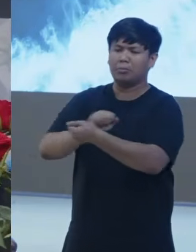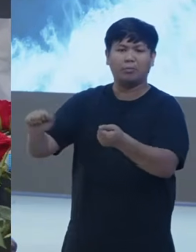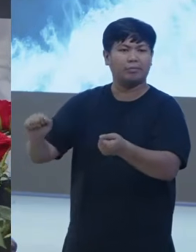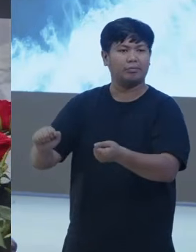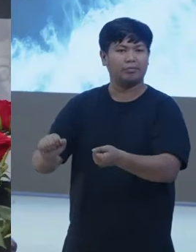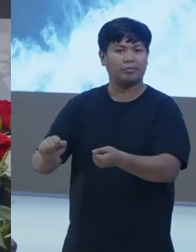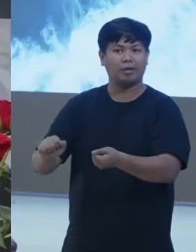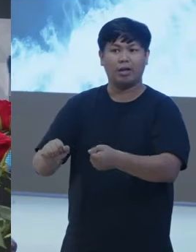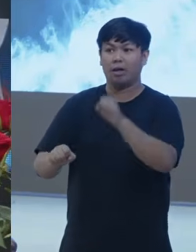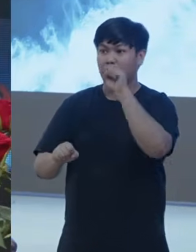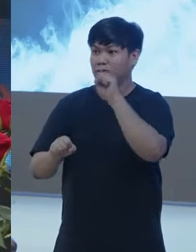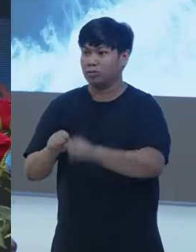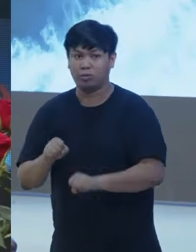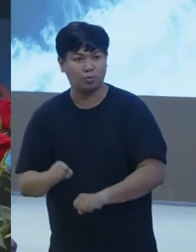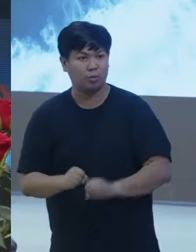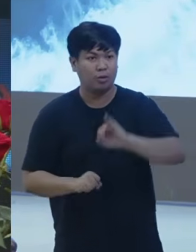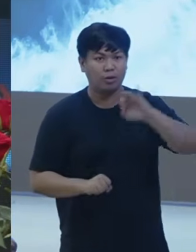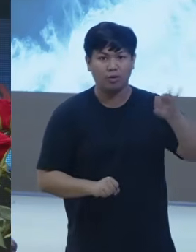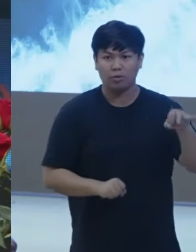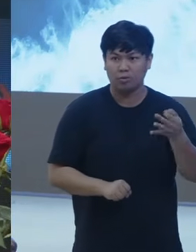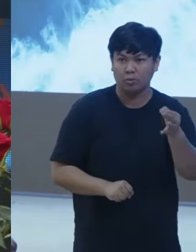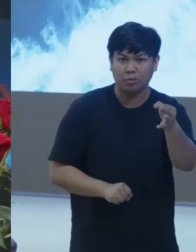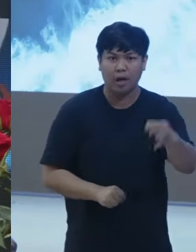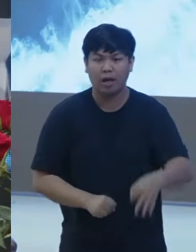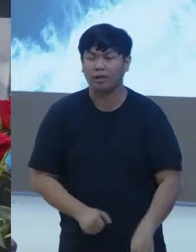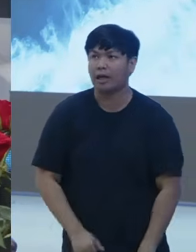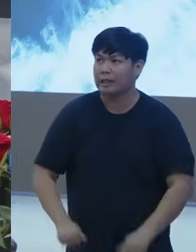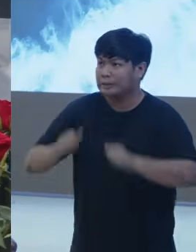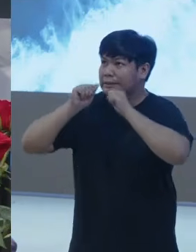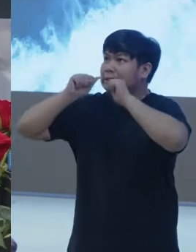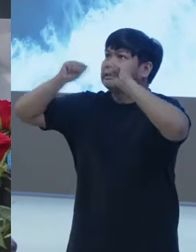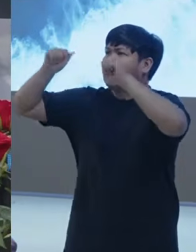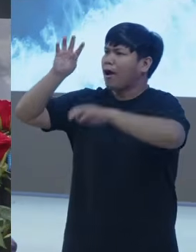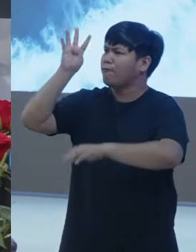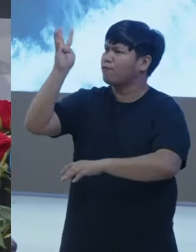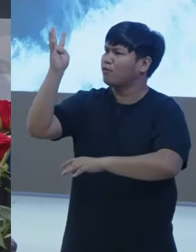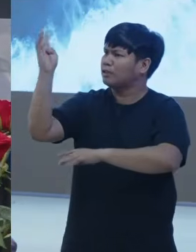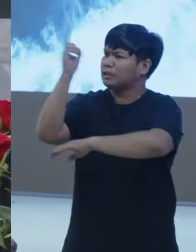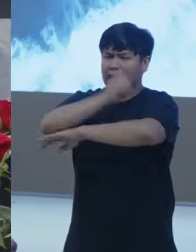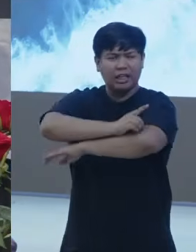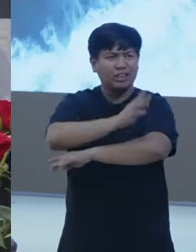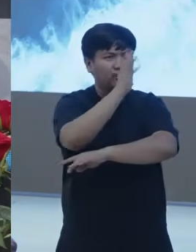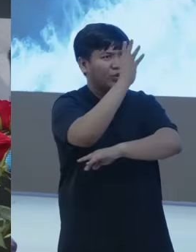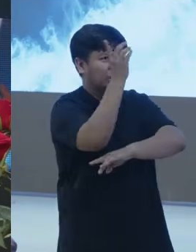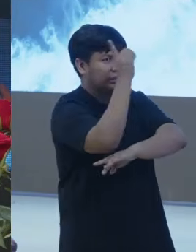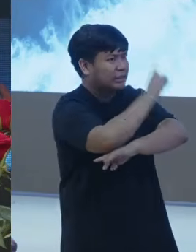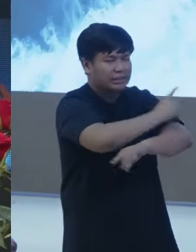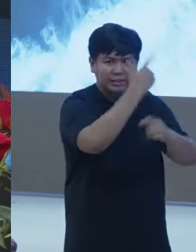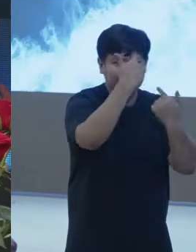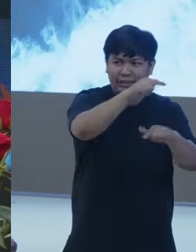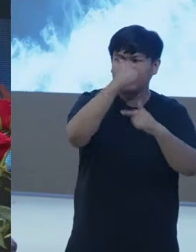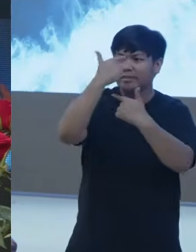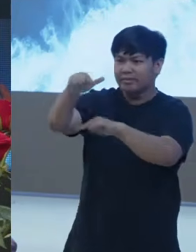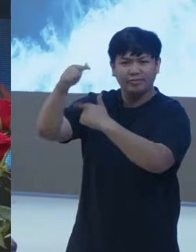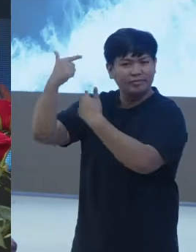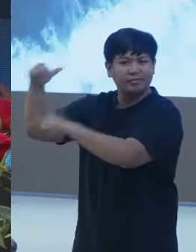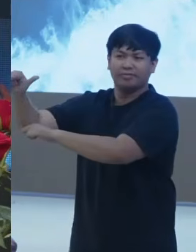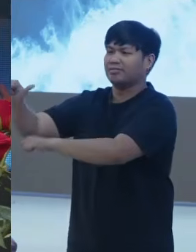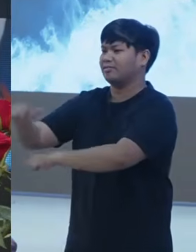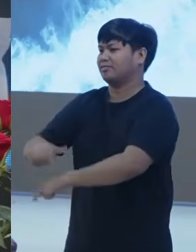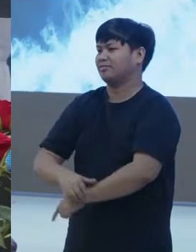Kaya naman siguro masigasig si Jonah sa pagbibigay ng babala na ito kasi para siyang